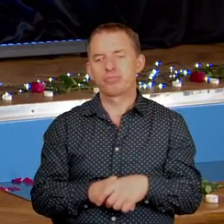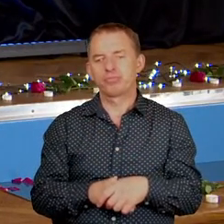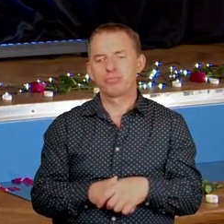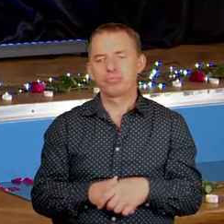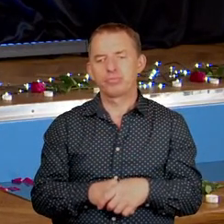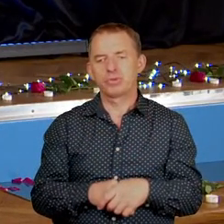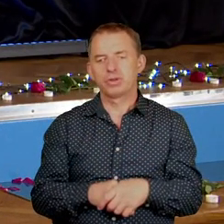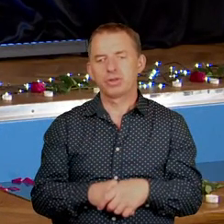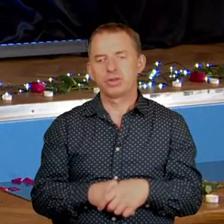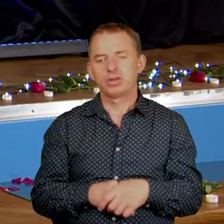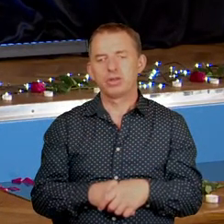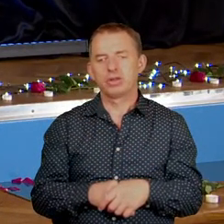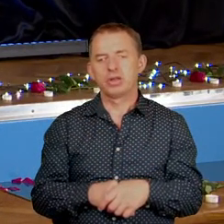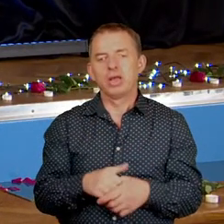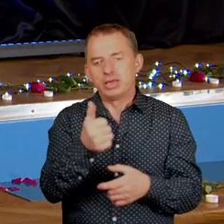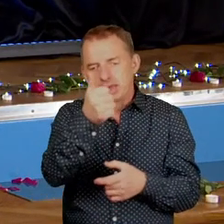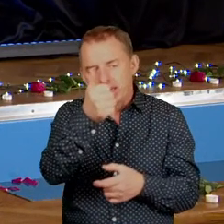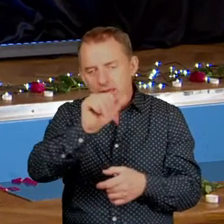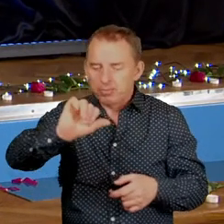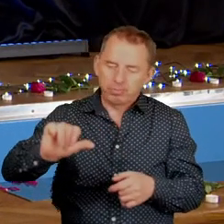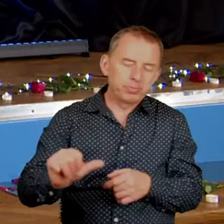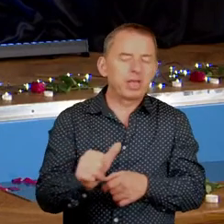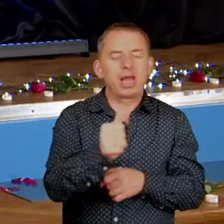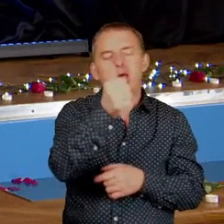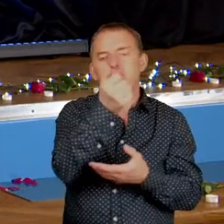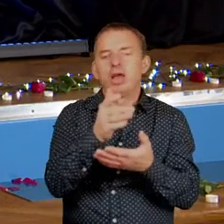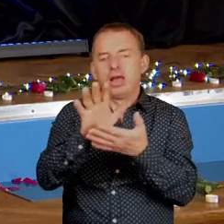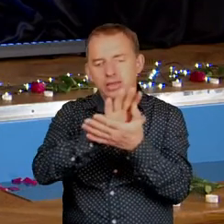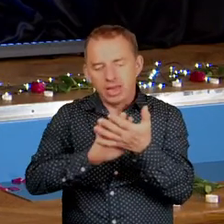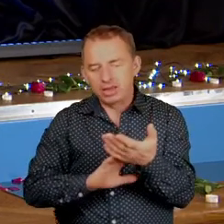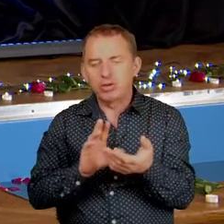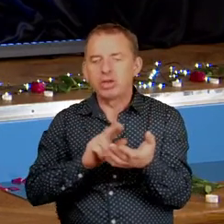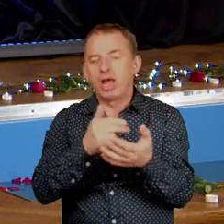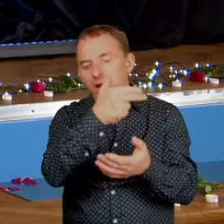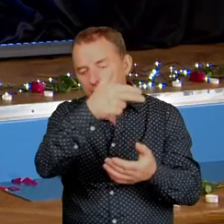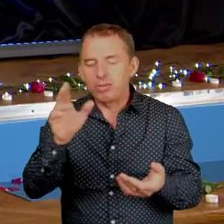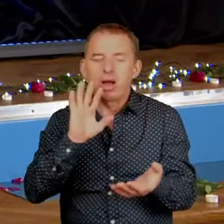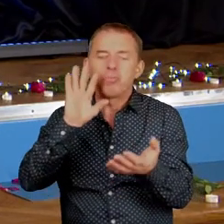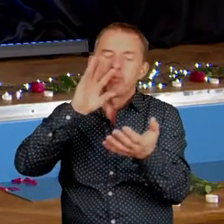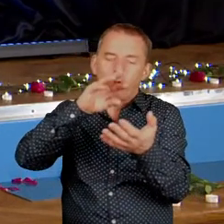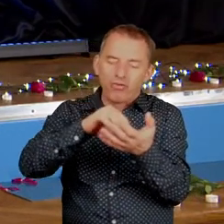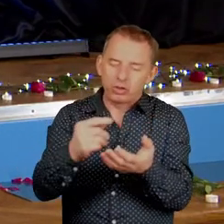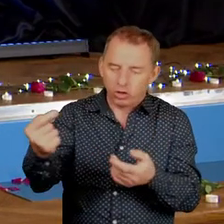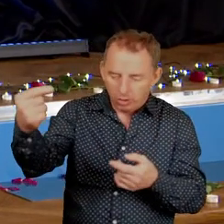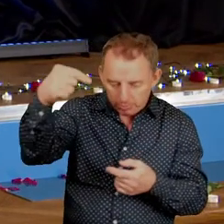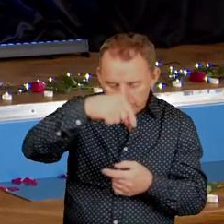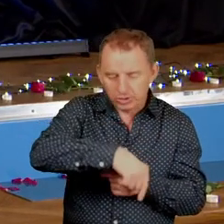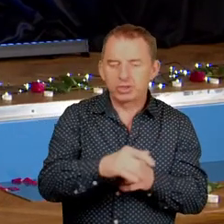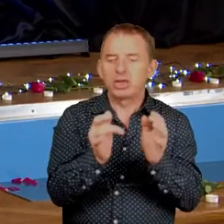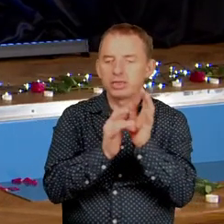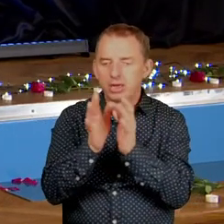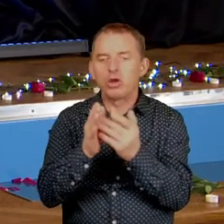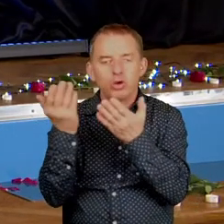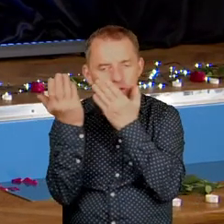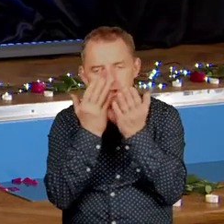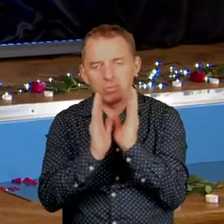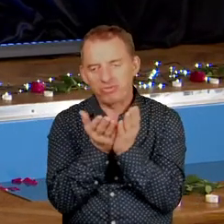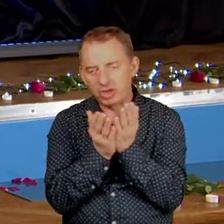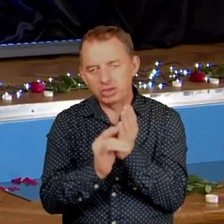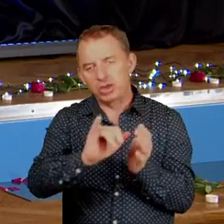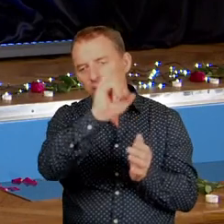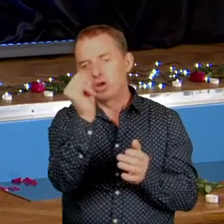Enoch. Jeden z pierwszych tekstów na temat powtórnego przyjścia Jezusa czytamy w księdze